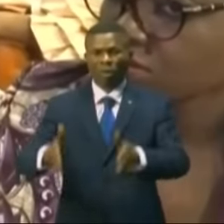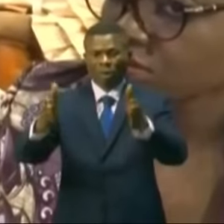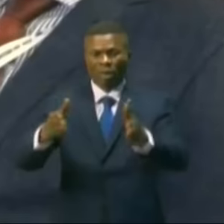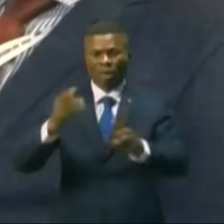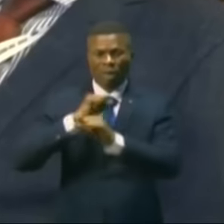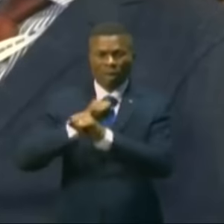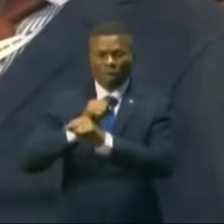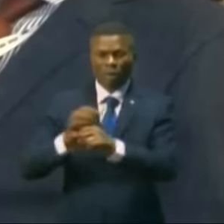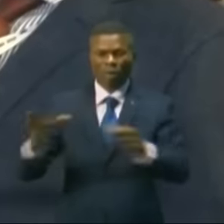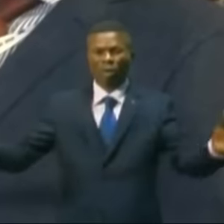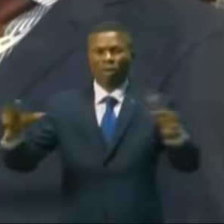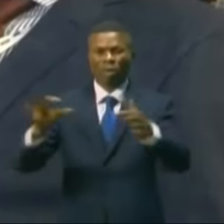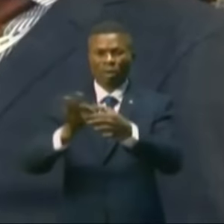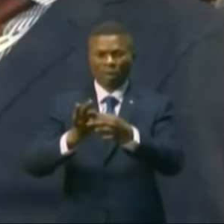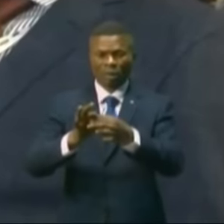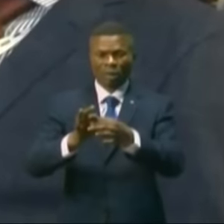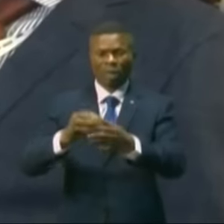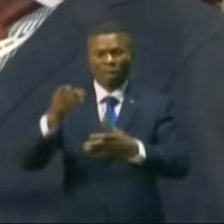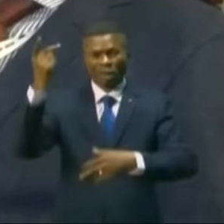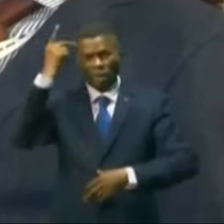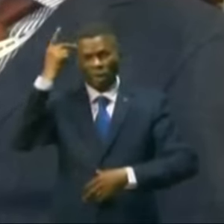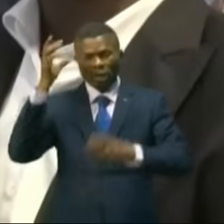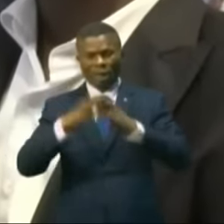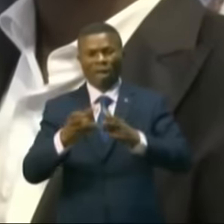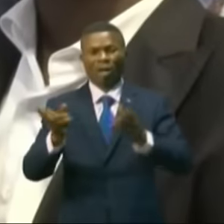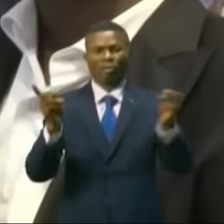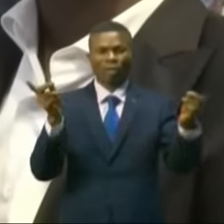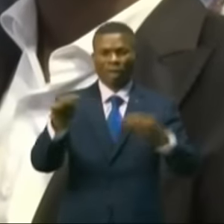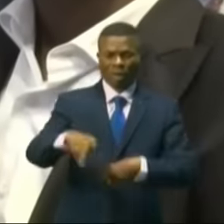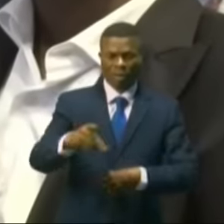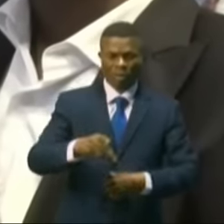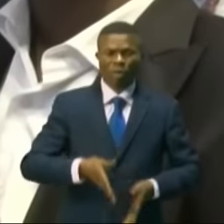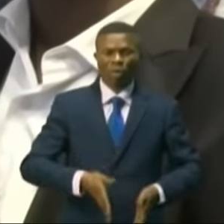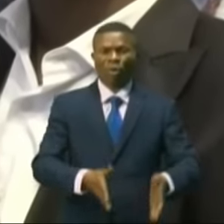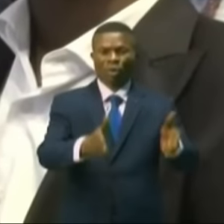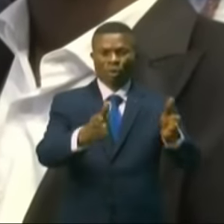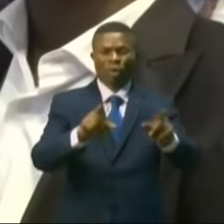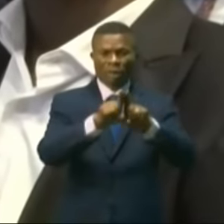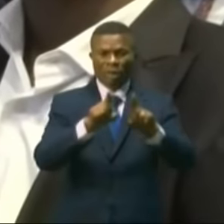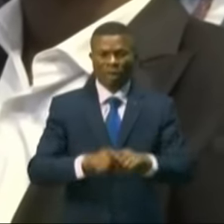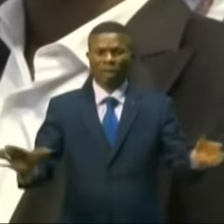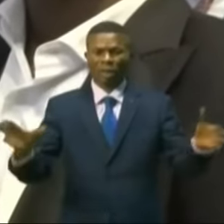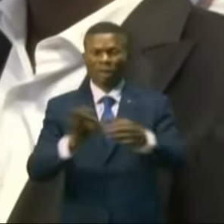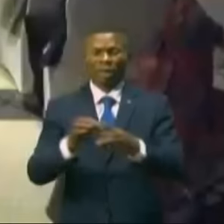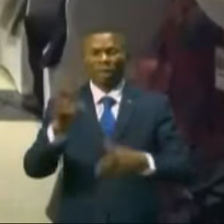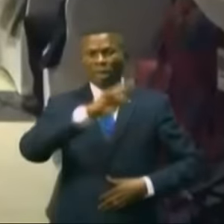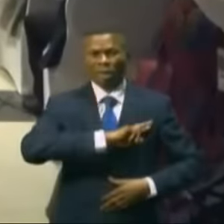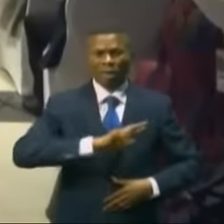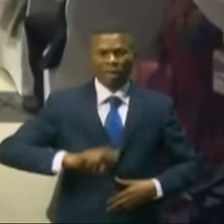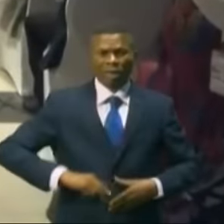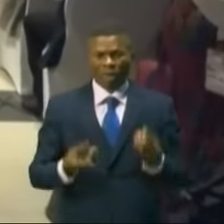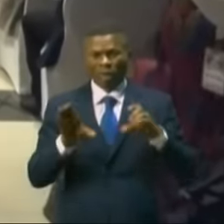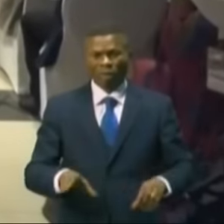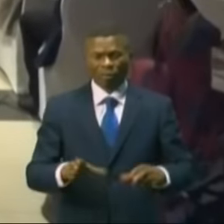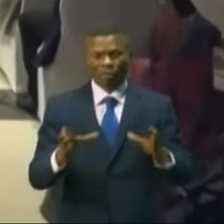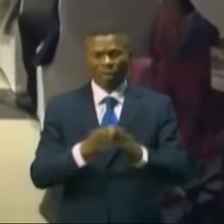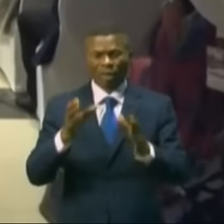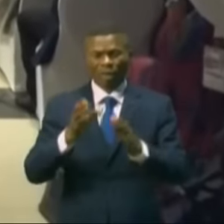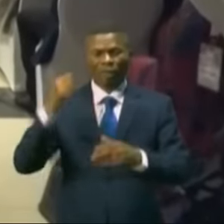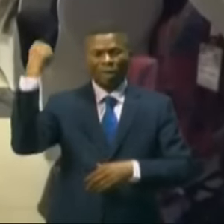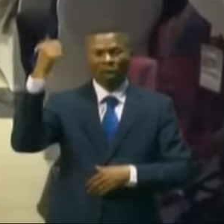la connexion de la capitale aux provinces par voie routière et aussi relier la RDC aux corridors internationaux,